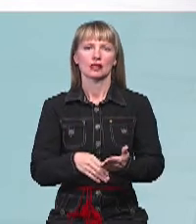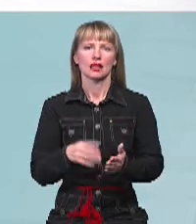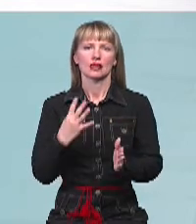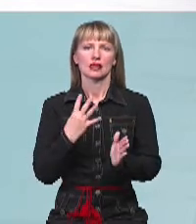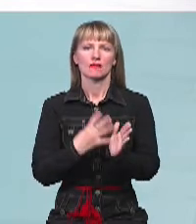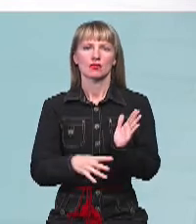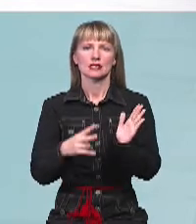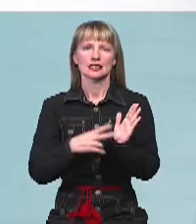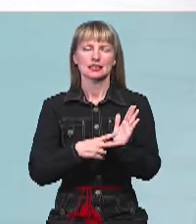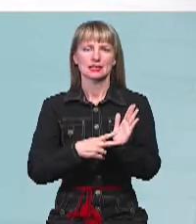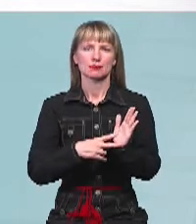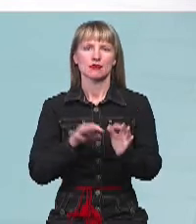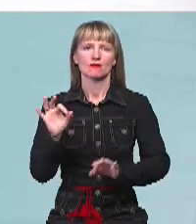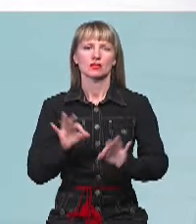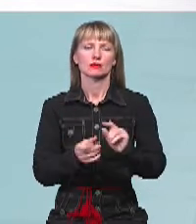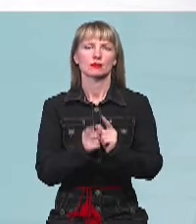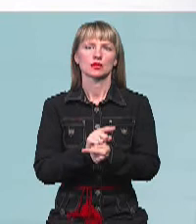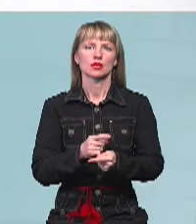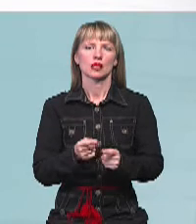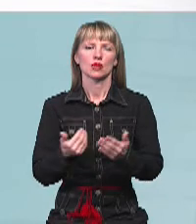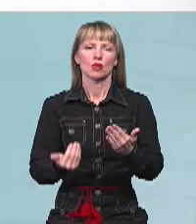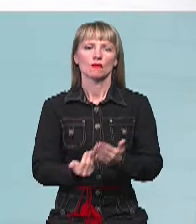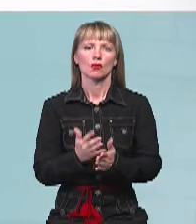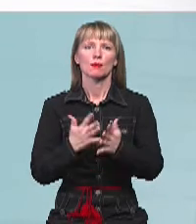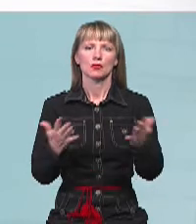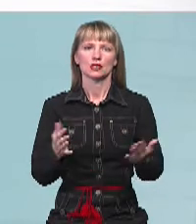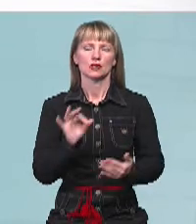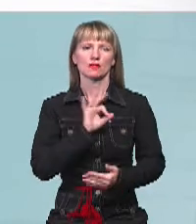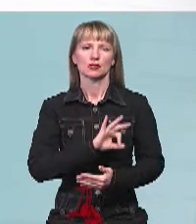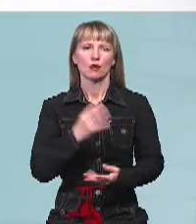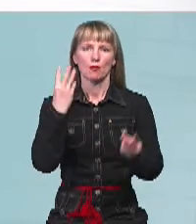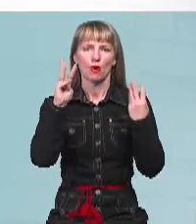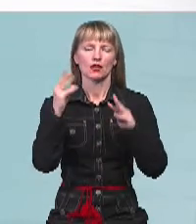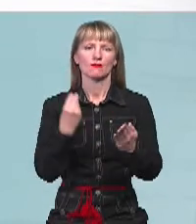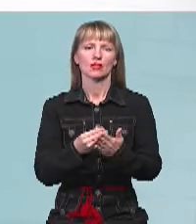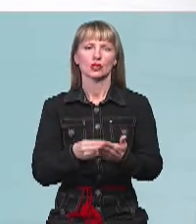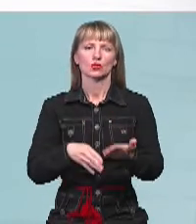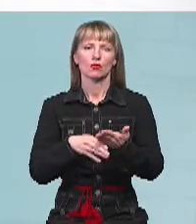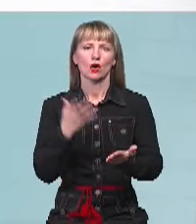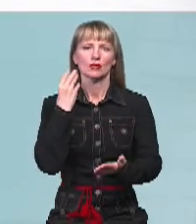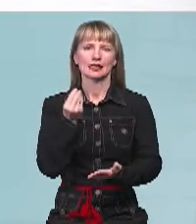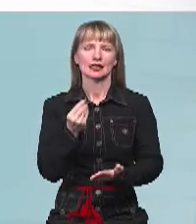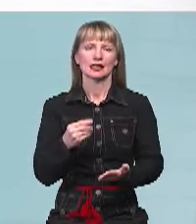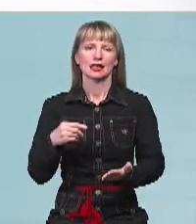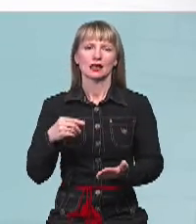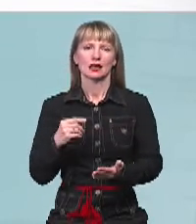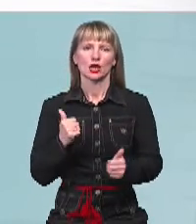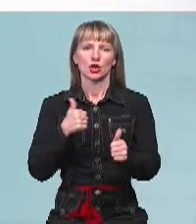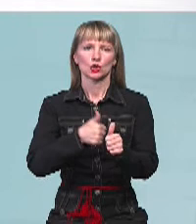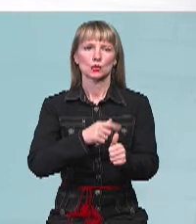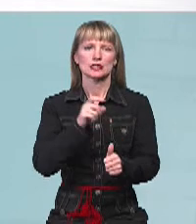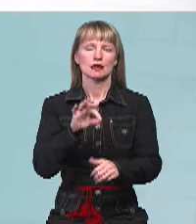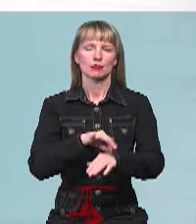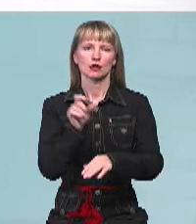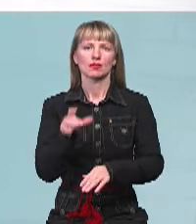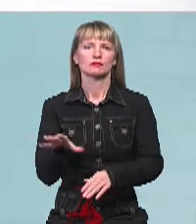97% долучилися до змін та перейшли на нову, більш ефективну модель фінансування, коли гроші йдуть за пацієнтом.